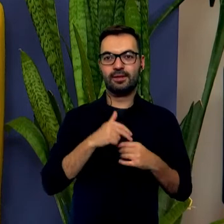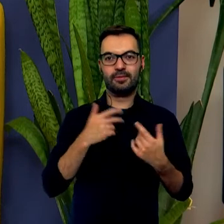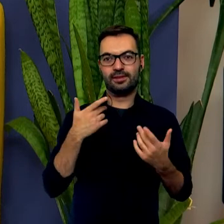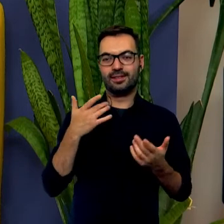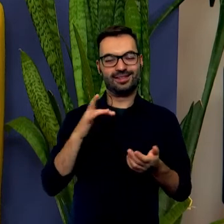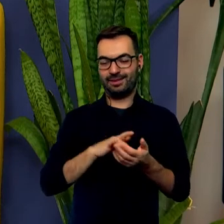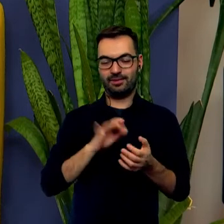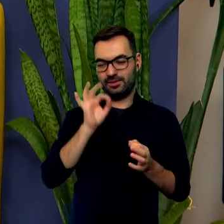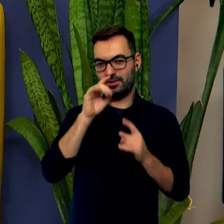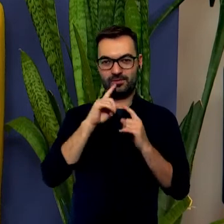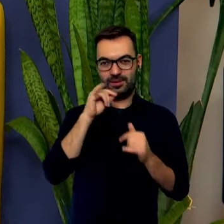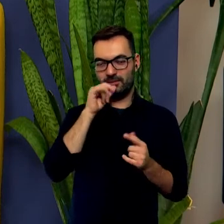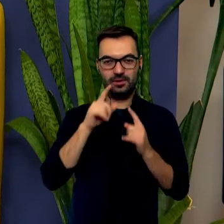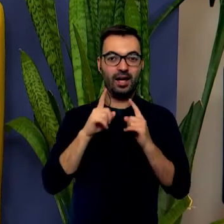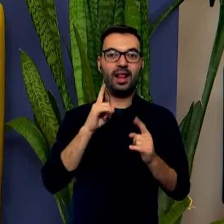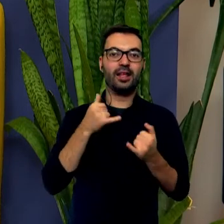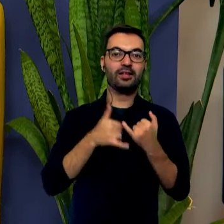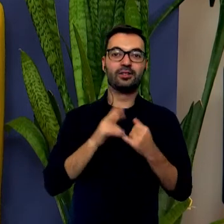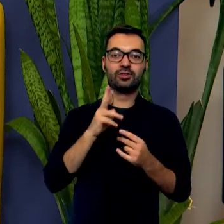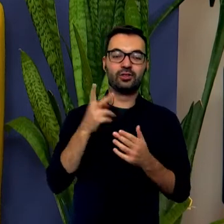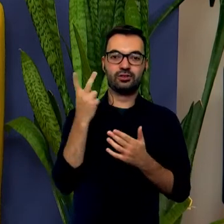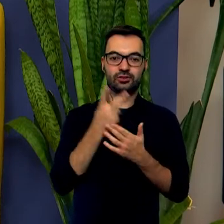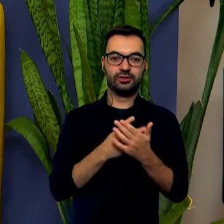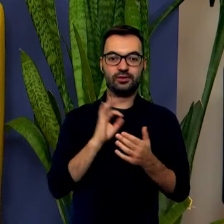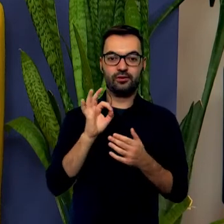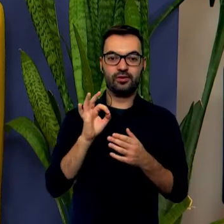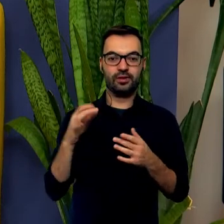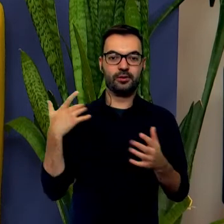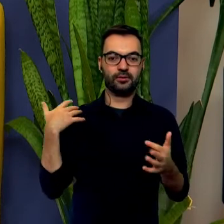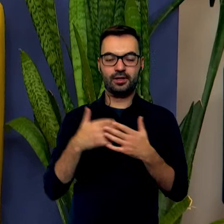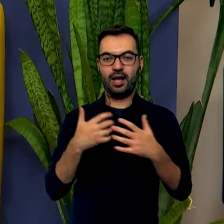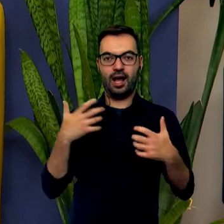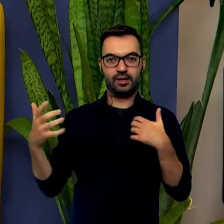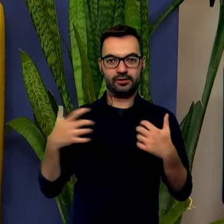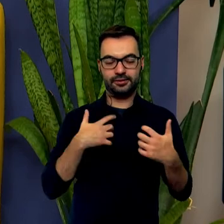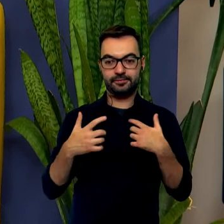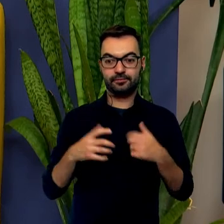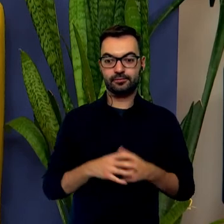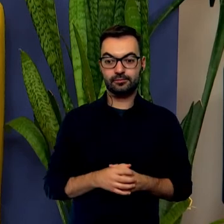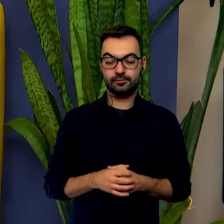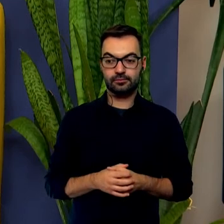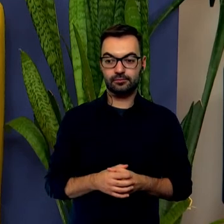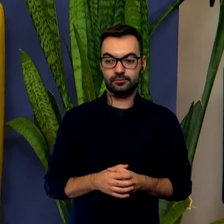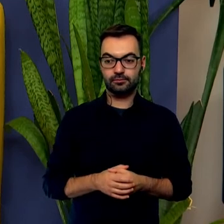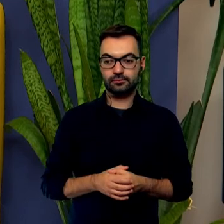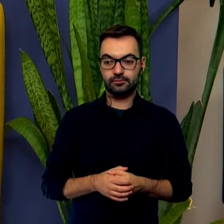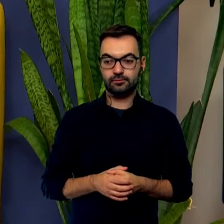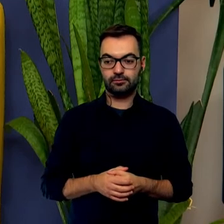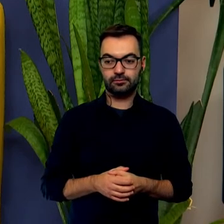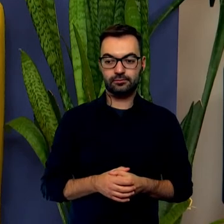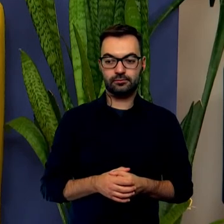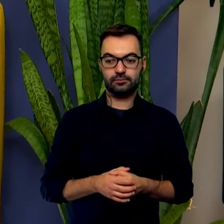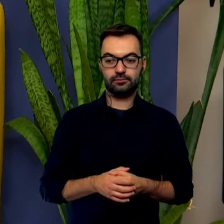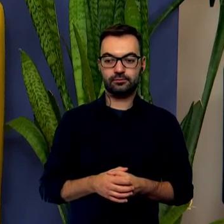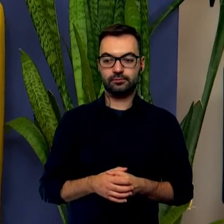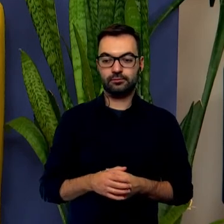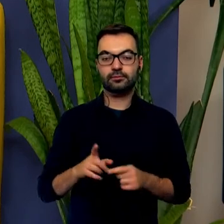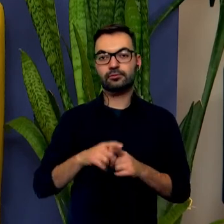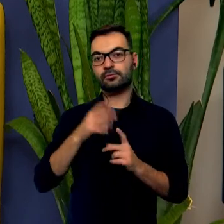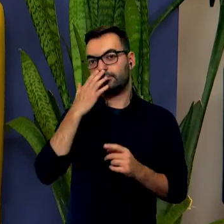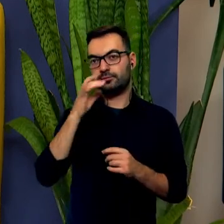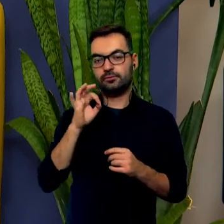nie dotkniemy pewnie, ale kto jakby śledzi też twoją drogę aktorską, ale też to, co w jaki sposób też do tej